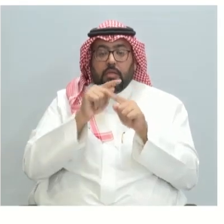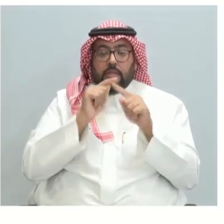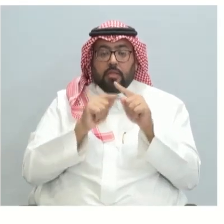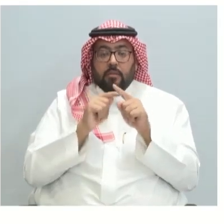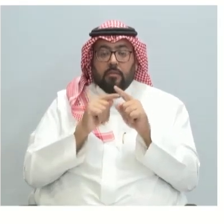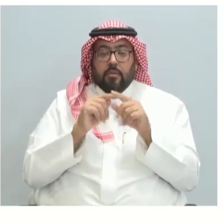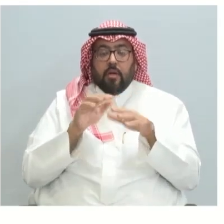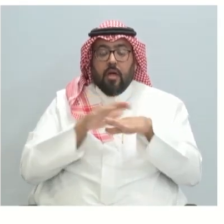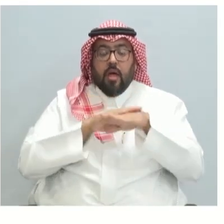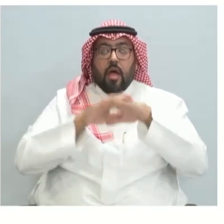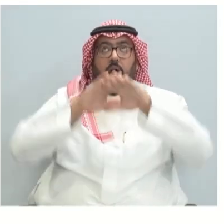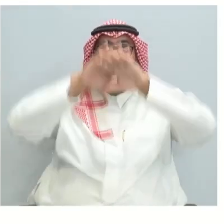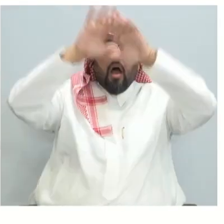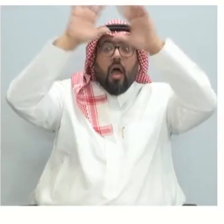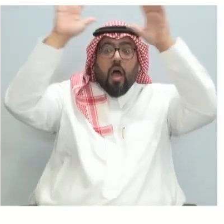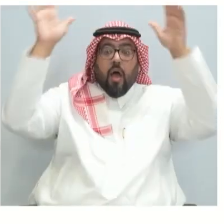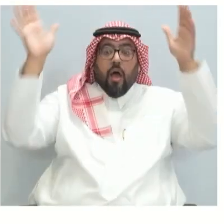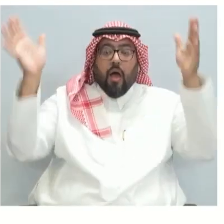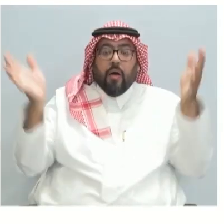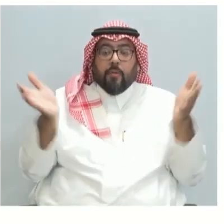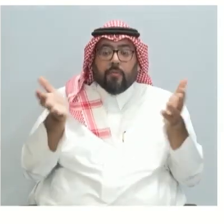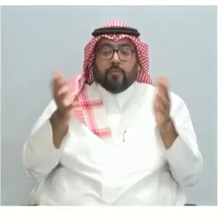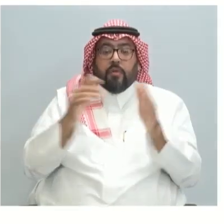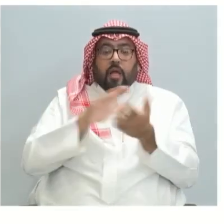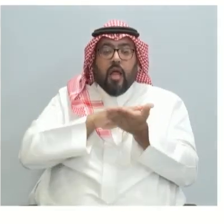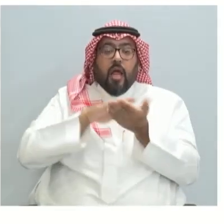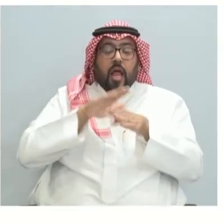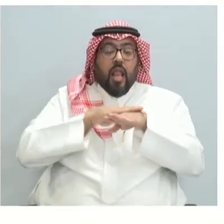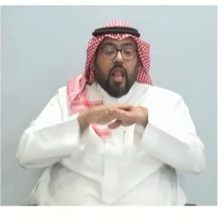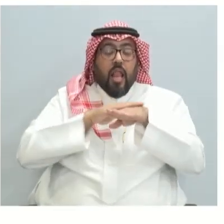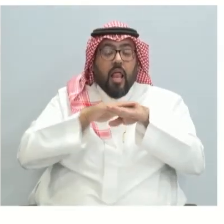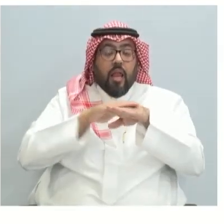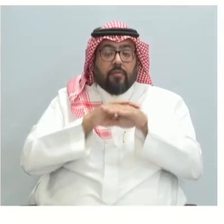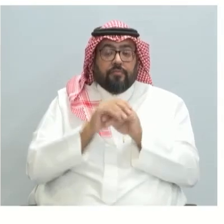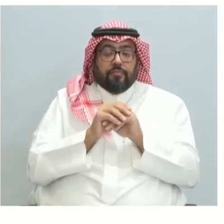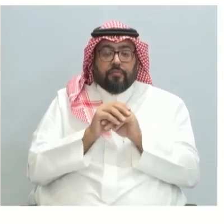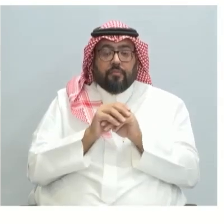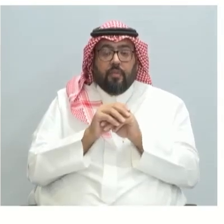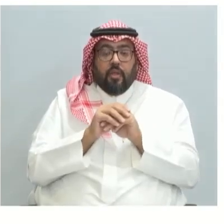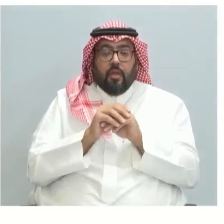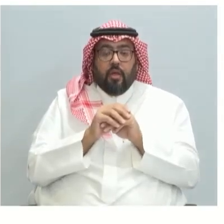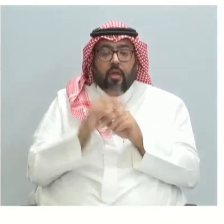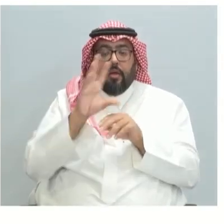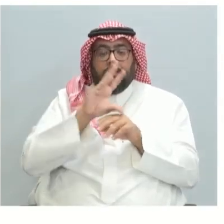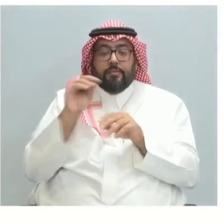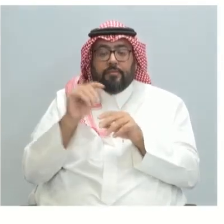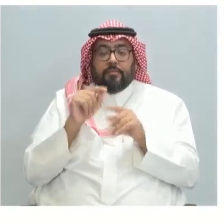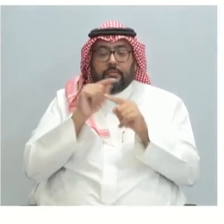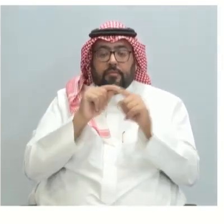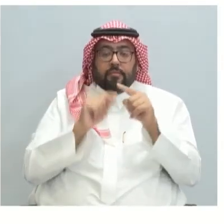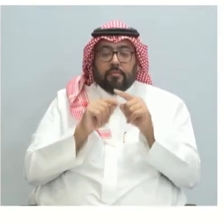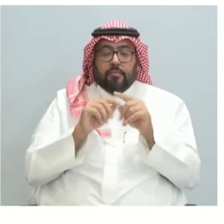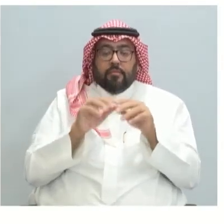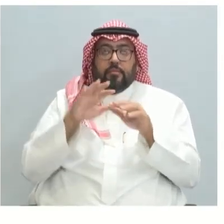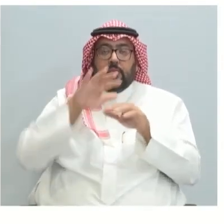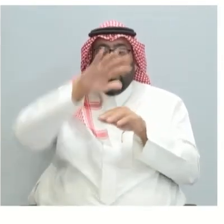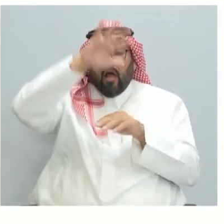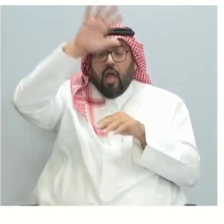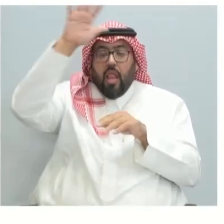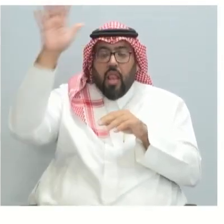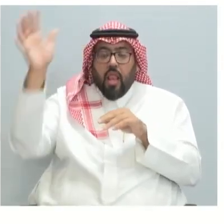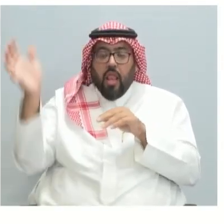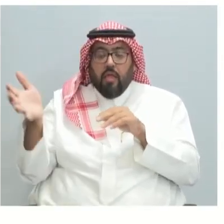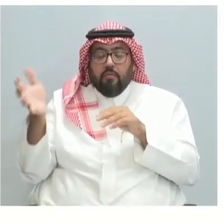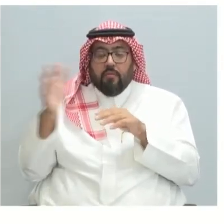للارض مثل البيانات بالقطاعات الدائريه اذا هذا الجدول يمثل نسب مكونات الغلاف الجوي